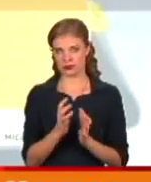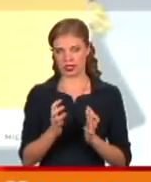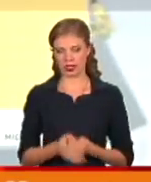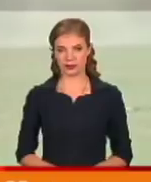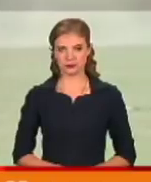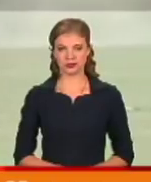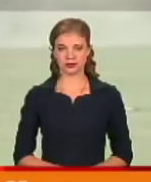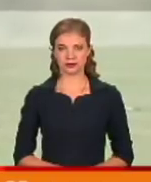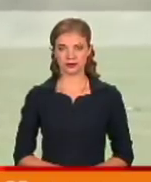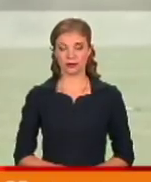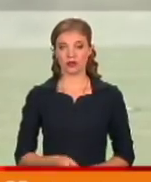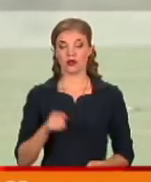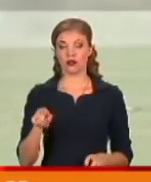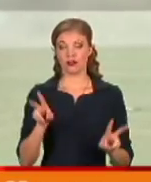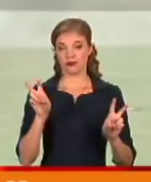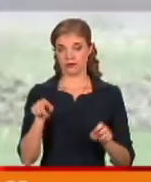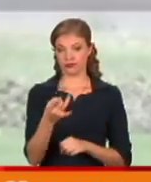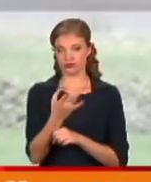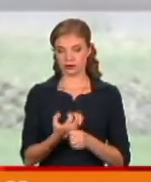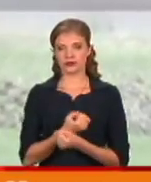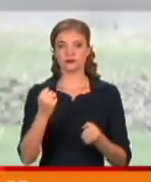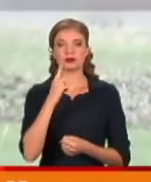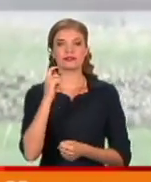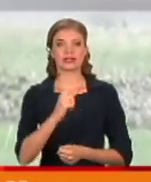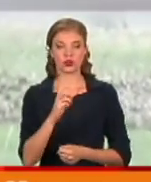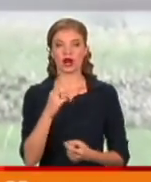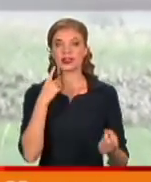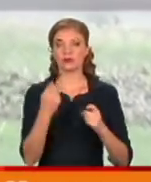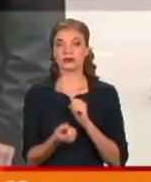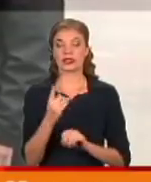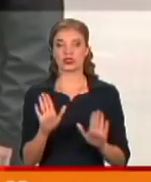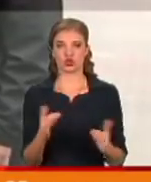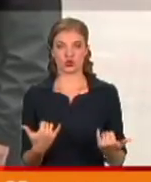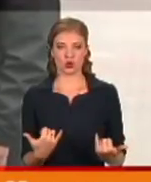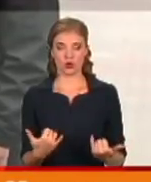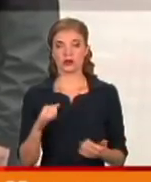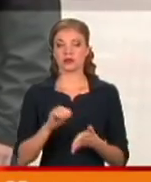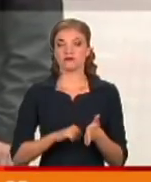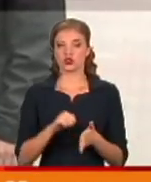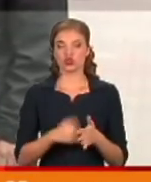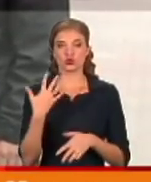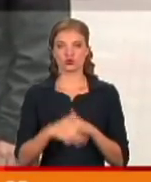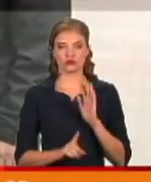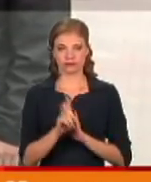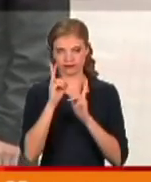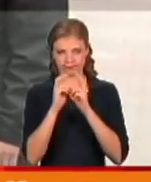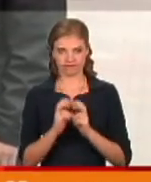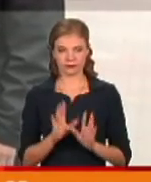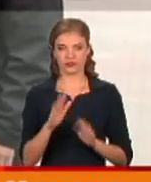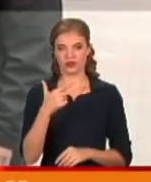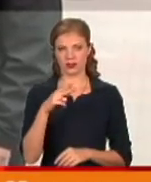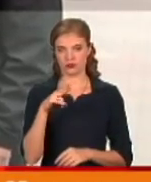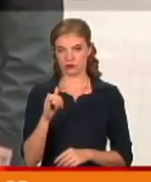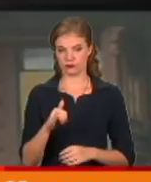зберігання. Молот вибухнув ще в неділю, проте інформація з'явилася тільки сьогодні. Причини вже взялися розслідувати в